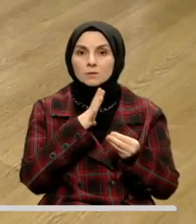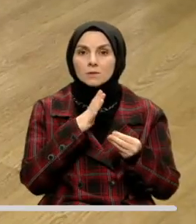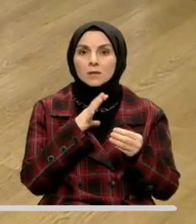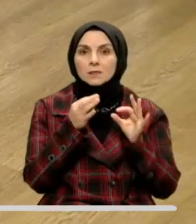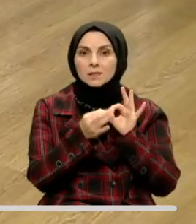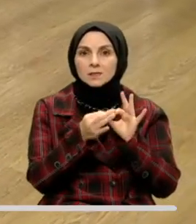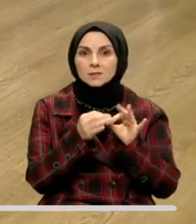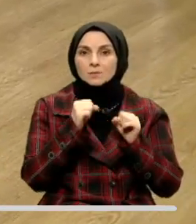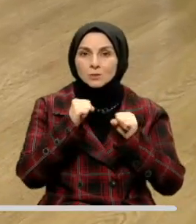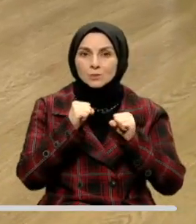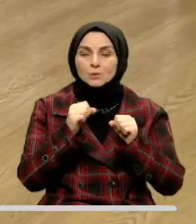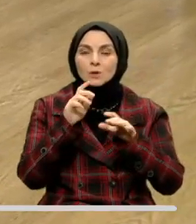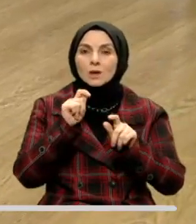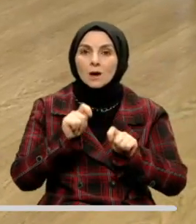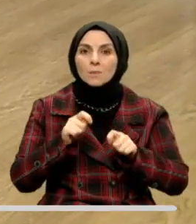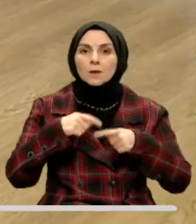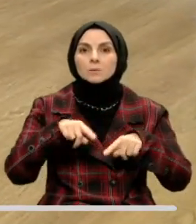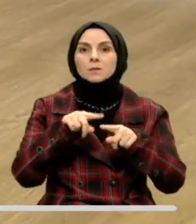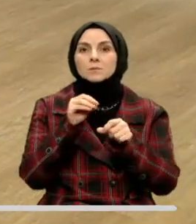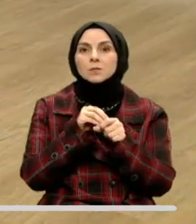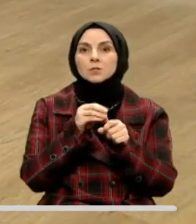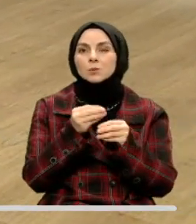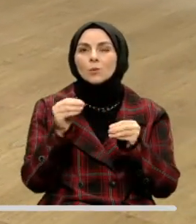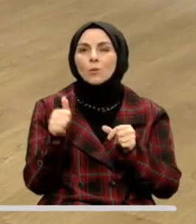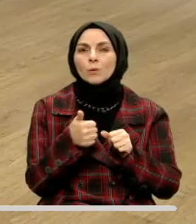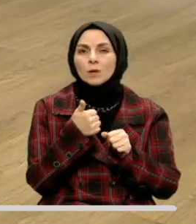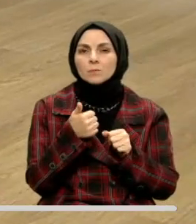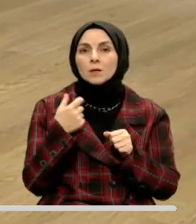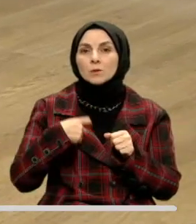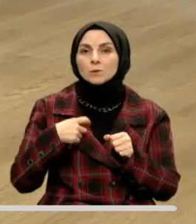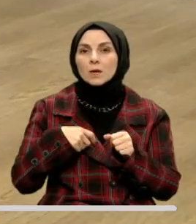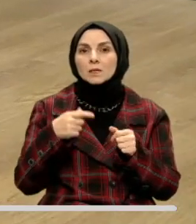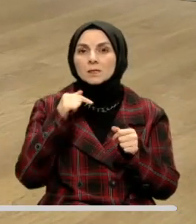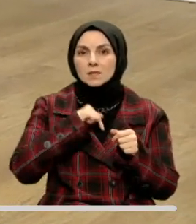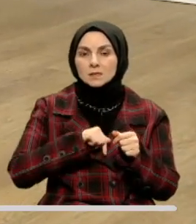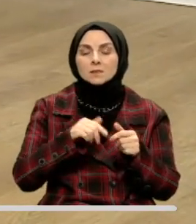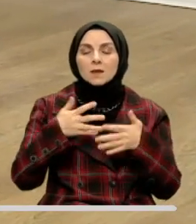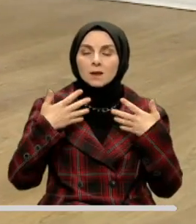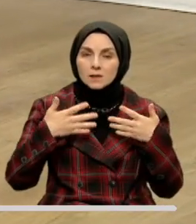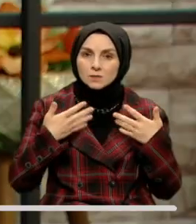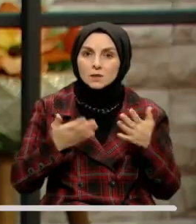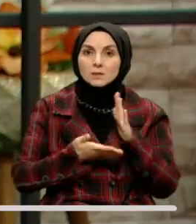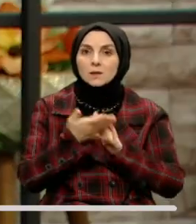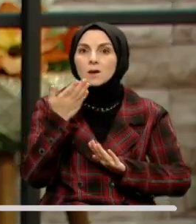evdeki bağını daha da güçlendirmek bizim için çok önemli. Özellikle içsel motivasyonu artırma